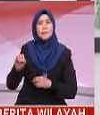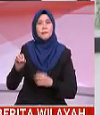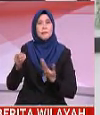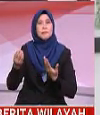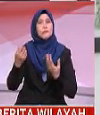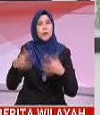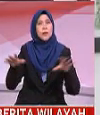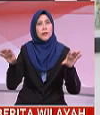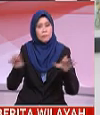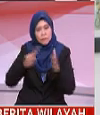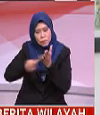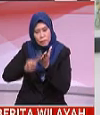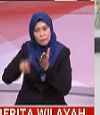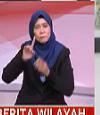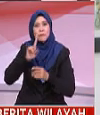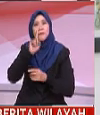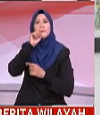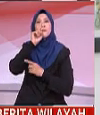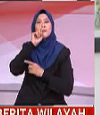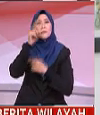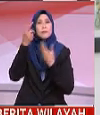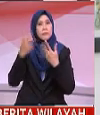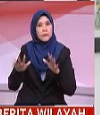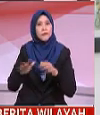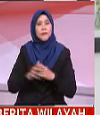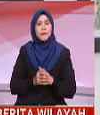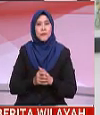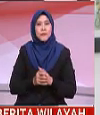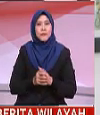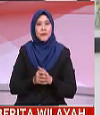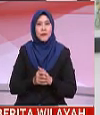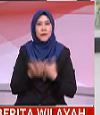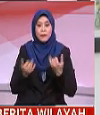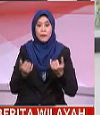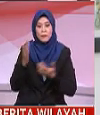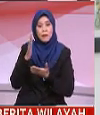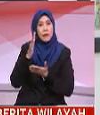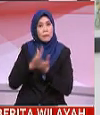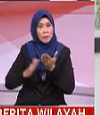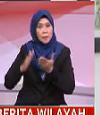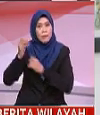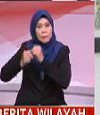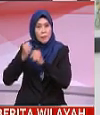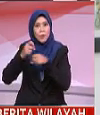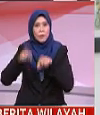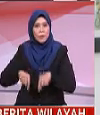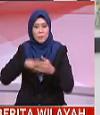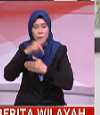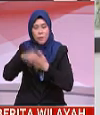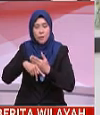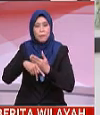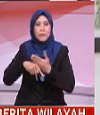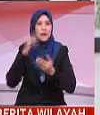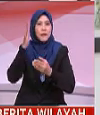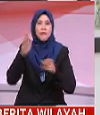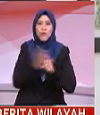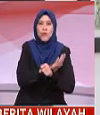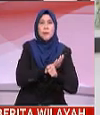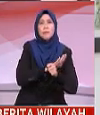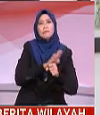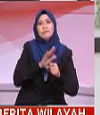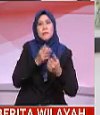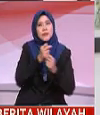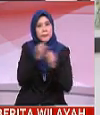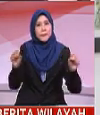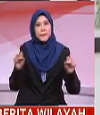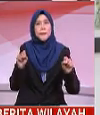telah menjalani saringan COVID-19. Kita percaya dalam sehingga pertengahan tahun ini, program ini akan dapat dilaksanakan sepenuhnya lah,